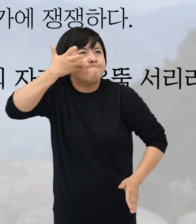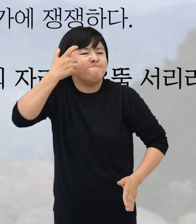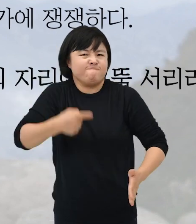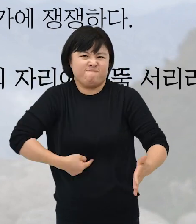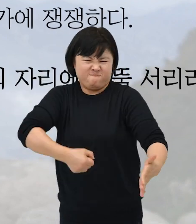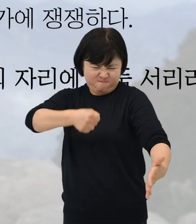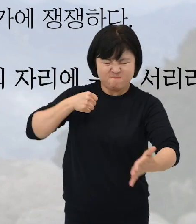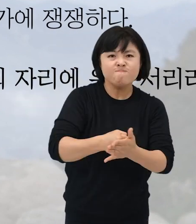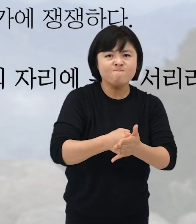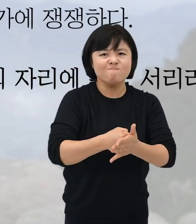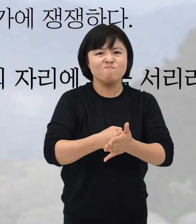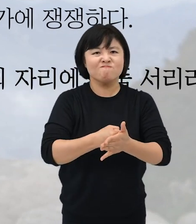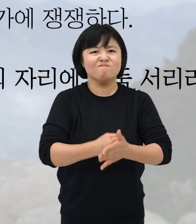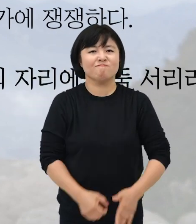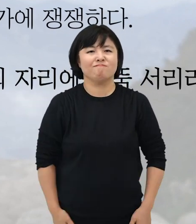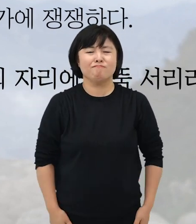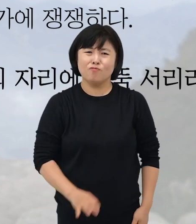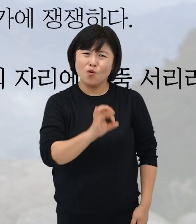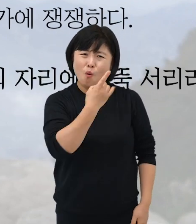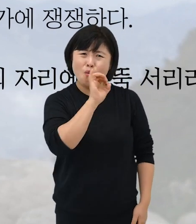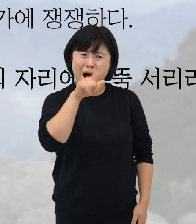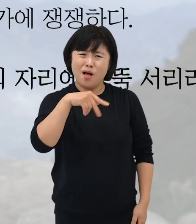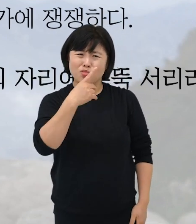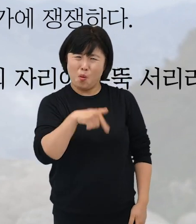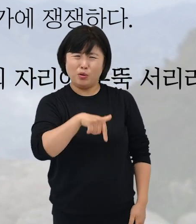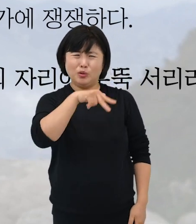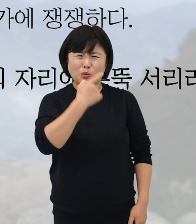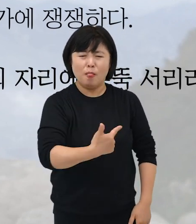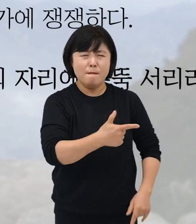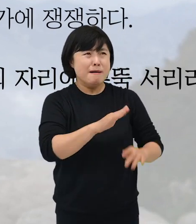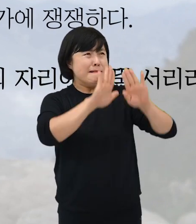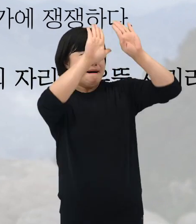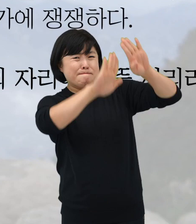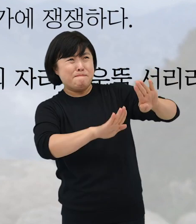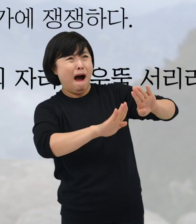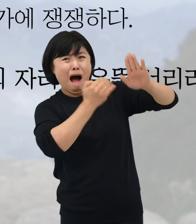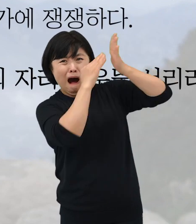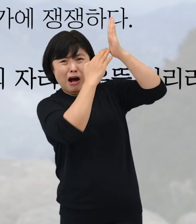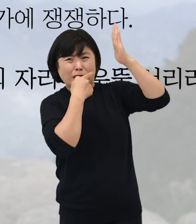다짐한다. 오악독존의 암벽 글씨도 선명히 떠오르고